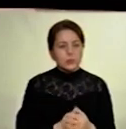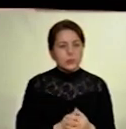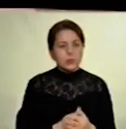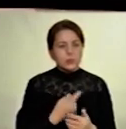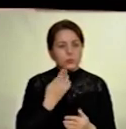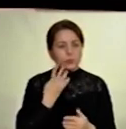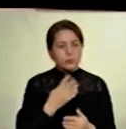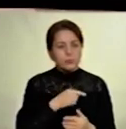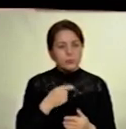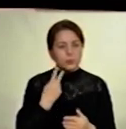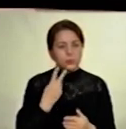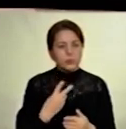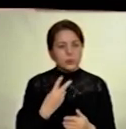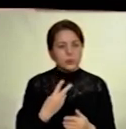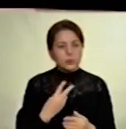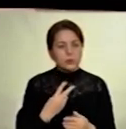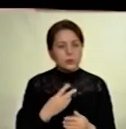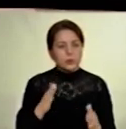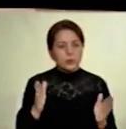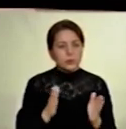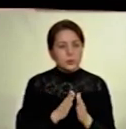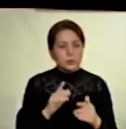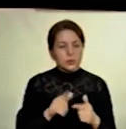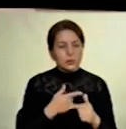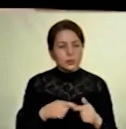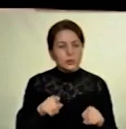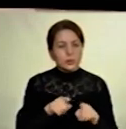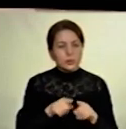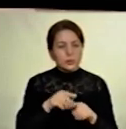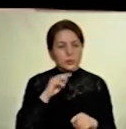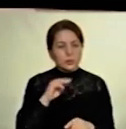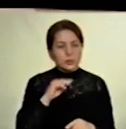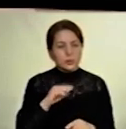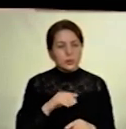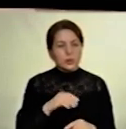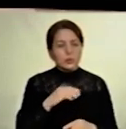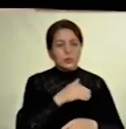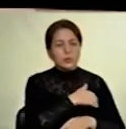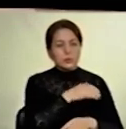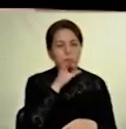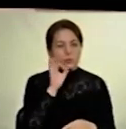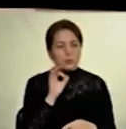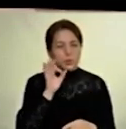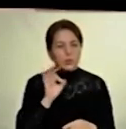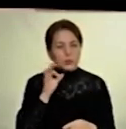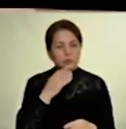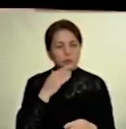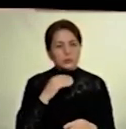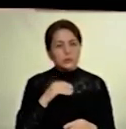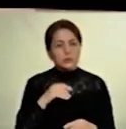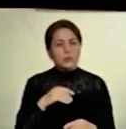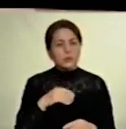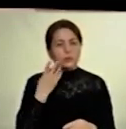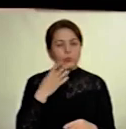4 minus 2 kichik yoki teng T'dan, ya'ni temperatura haqida gap ketmoqda va